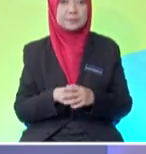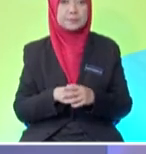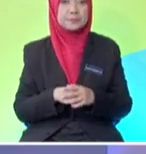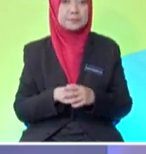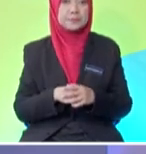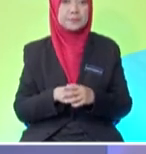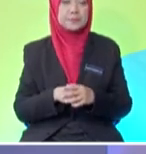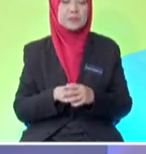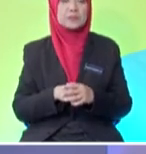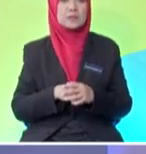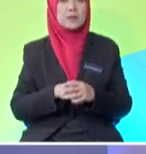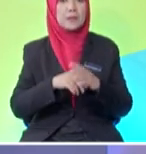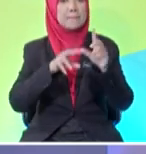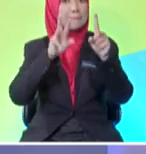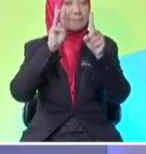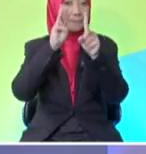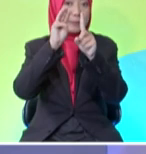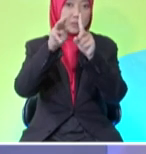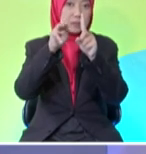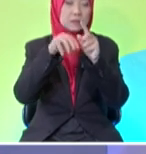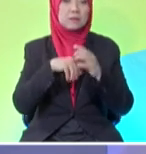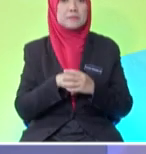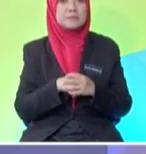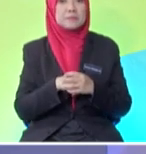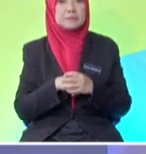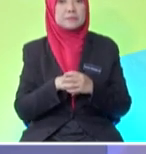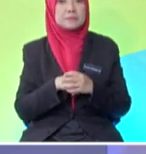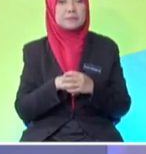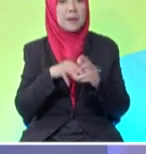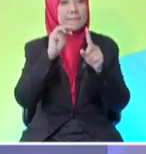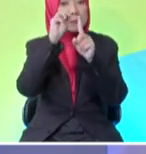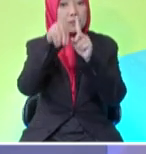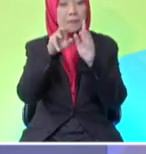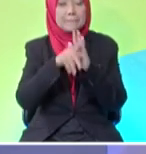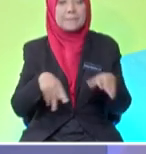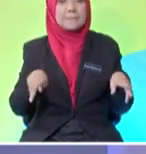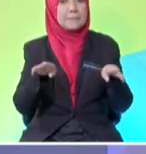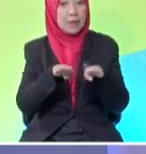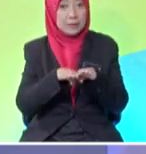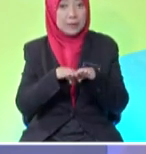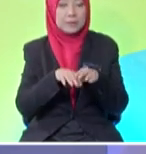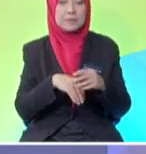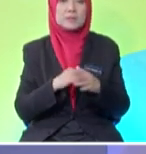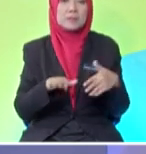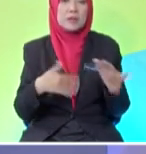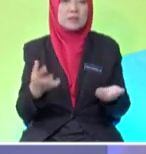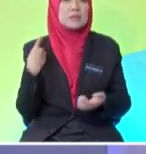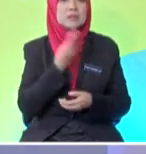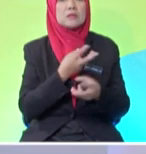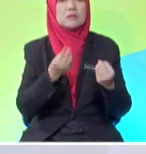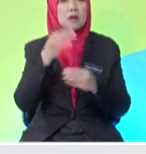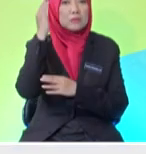Mito berbagai ataupun kita bagi sebagai multimeter lah yang mana kita tidak tahu keterusan tentang